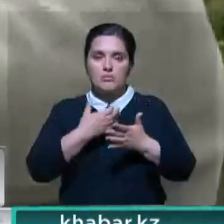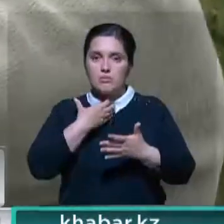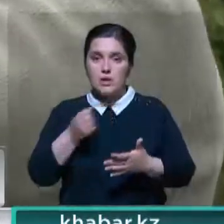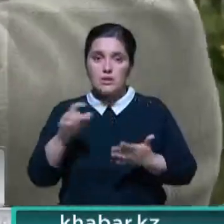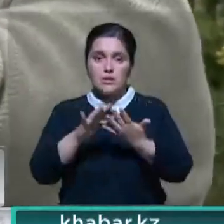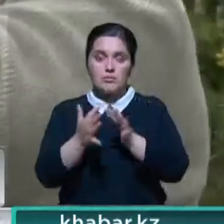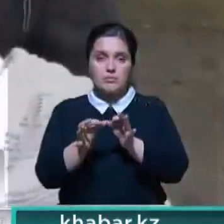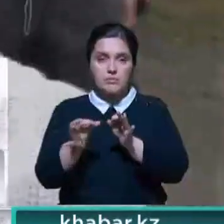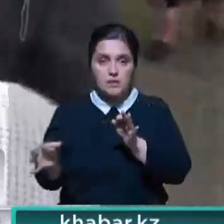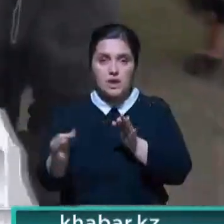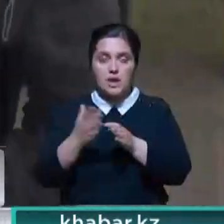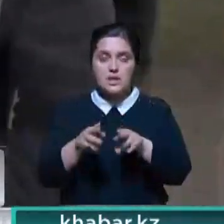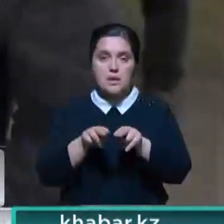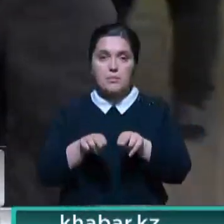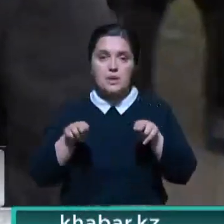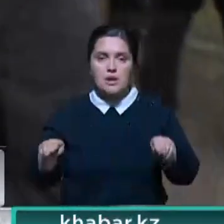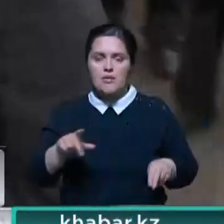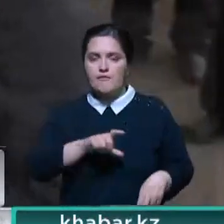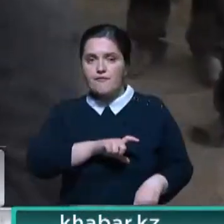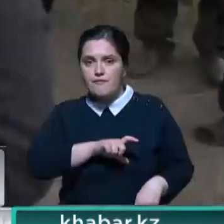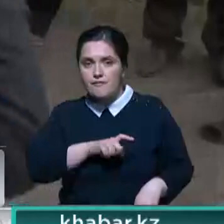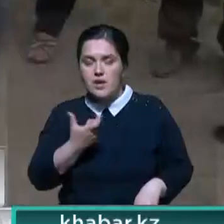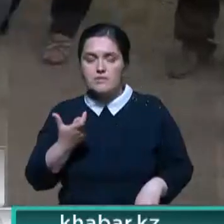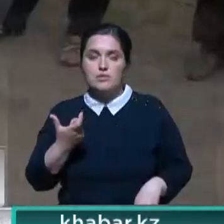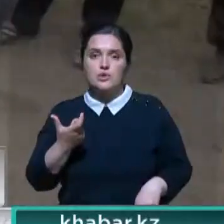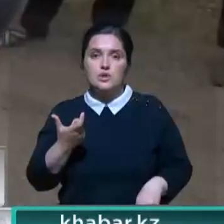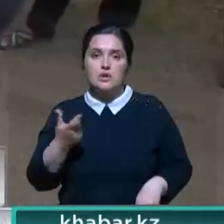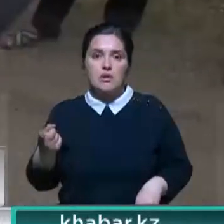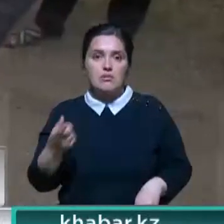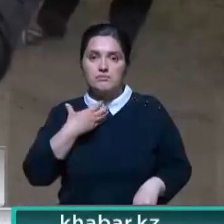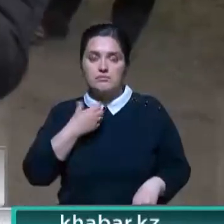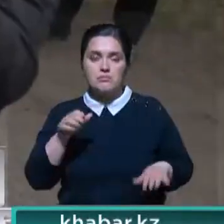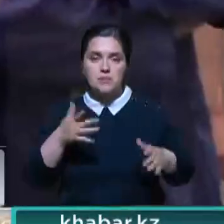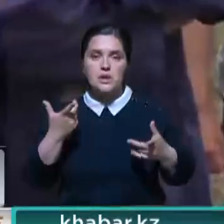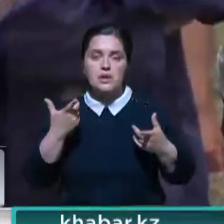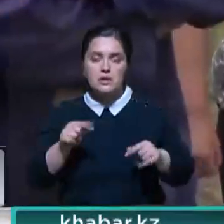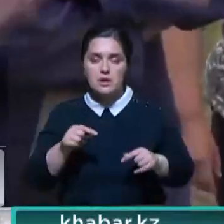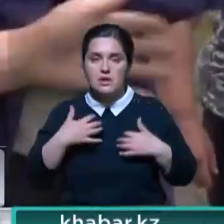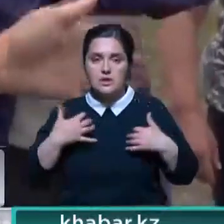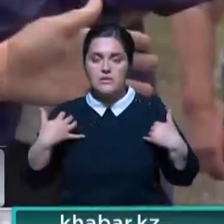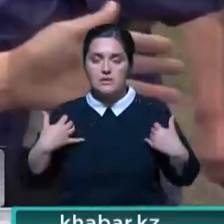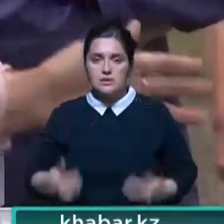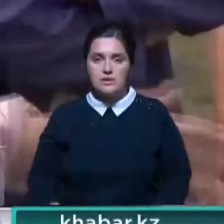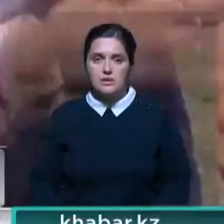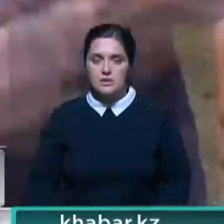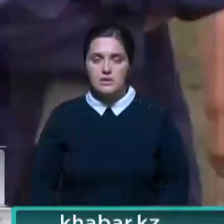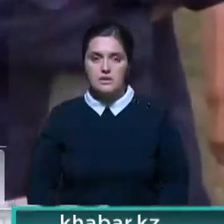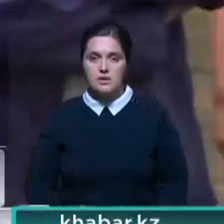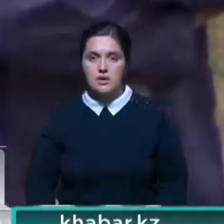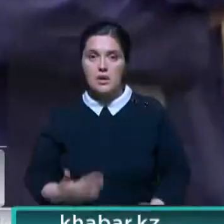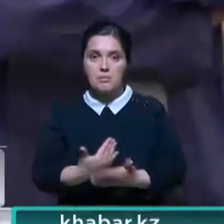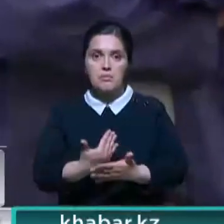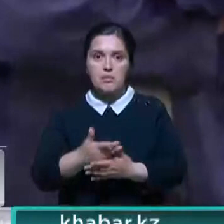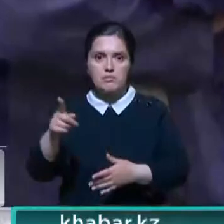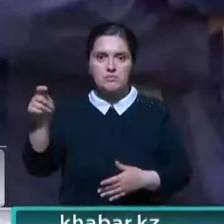в 30 километрах от Петропавловска, возмущены до предела. Сельчанам негде пасти скот. Вот вы приедете на пляж, и корова